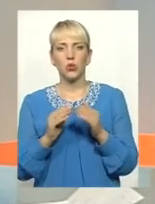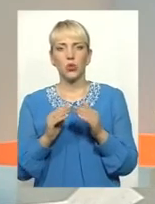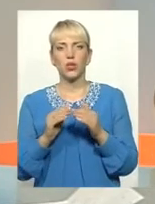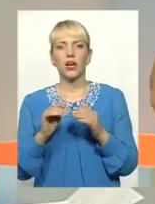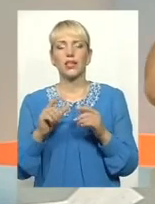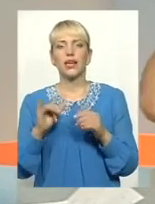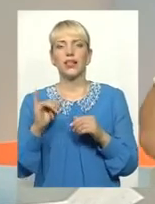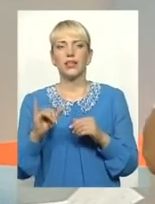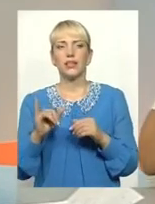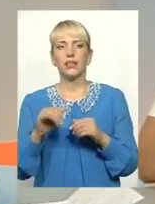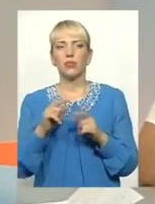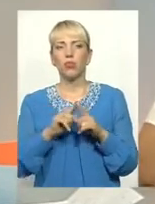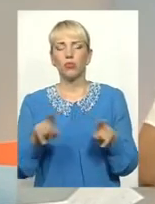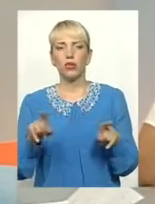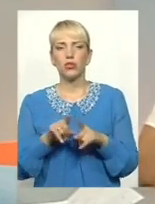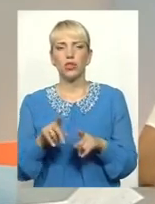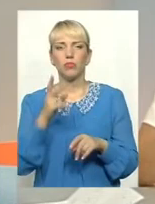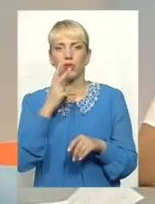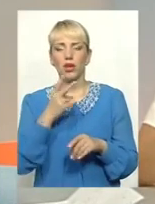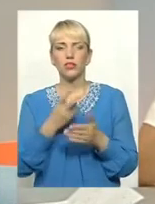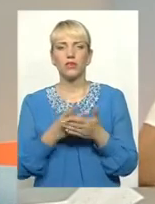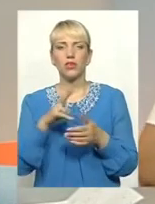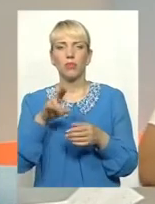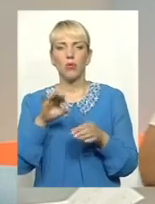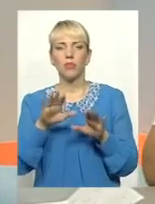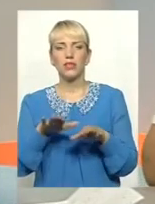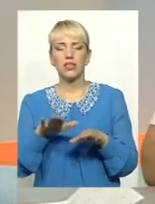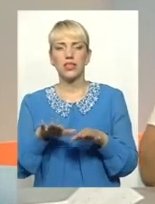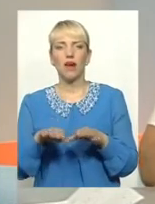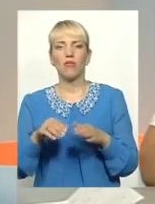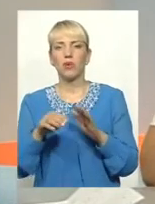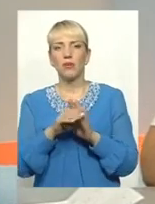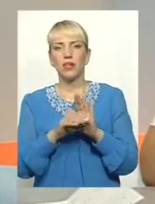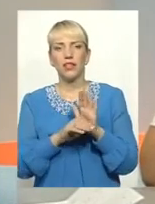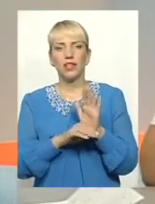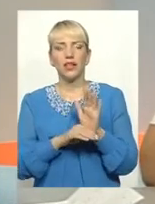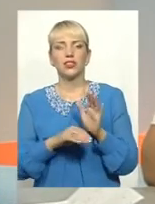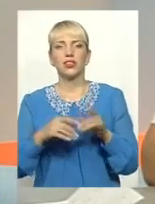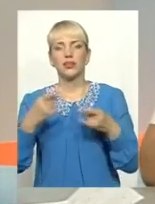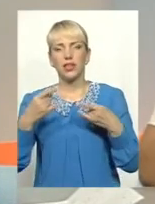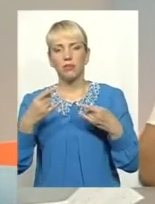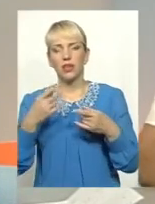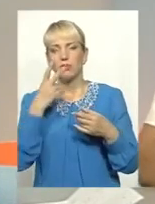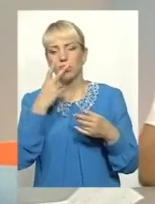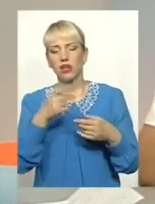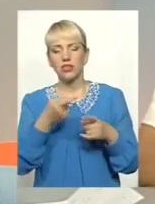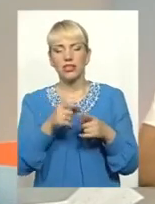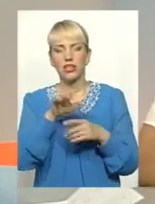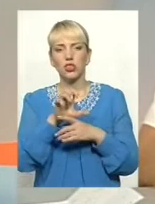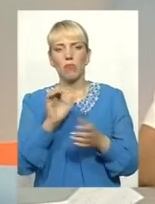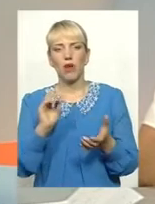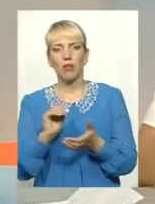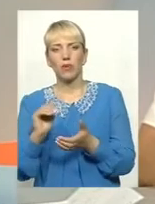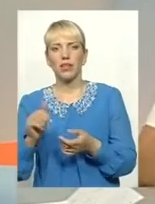навіть показувати по місцевому телебаченню передачі, показувати цих цуценят маленьких. Я впевнена, що в місті є в нас